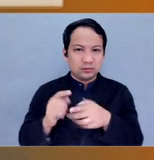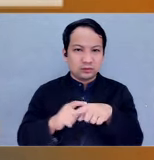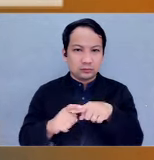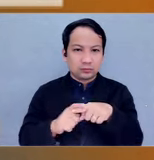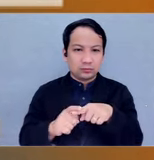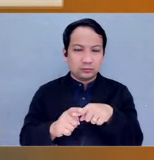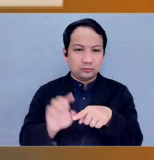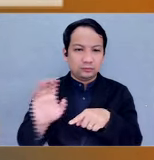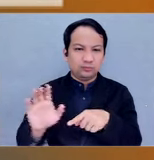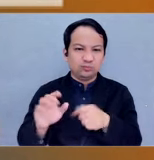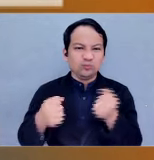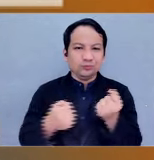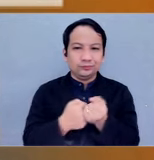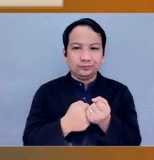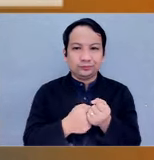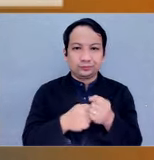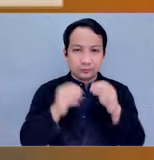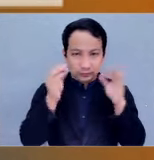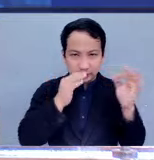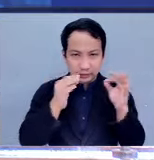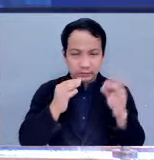ang pagsugpo sa illegal na droga.